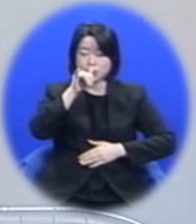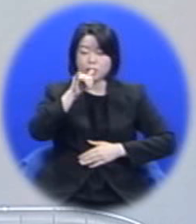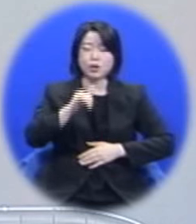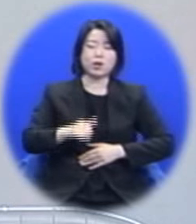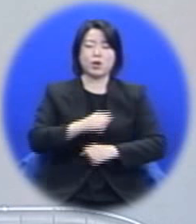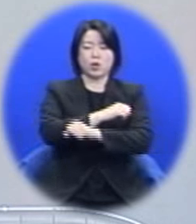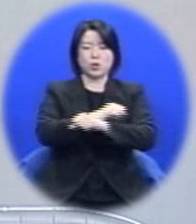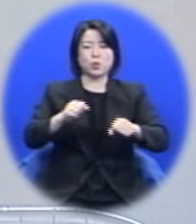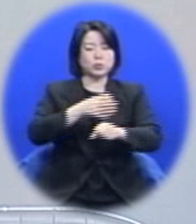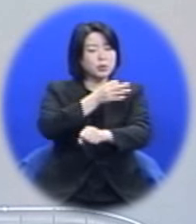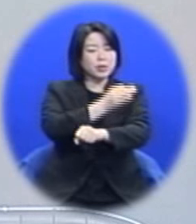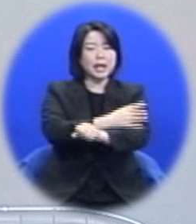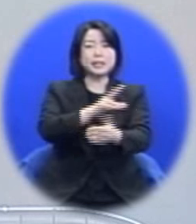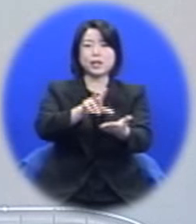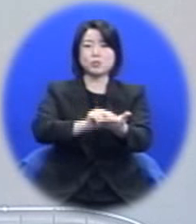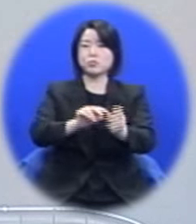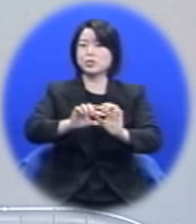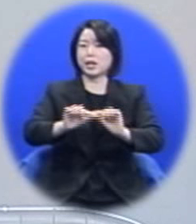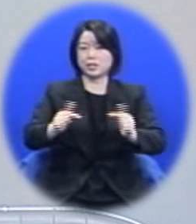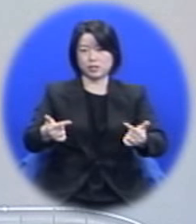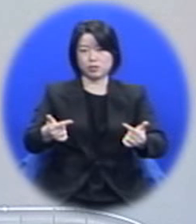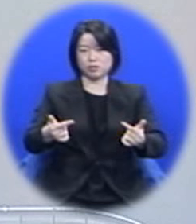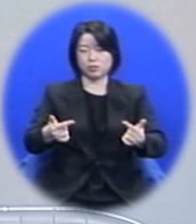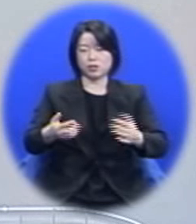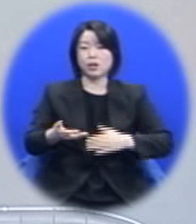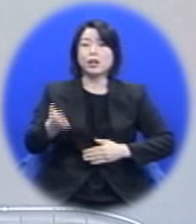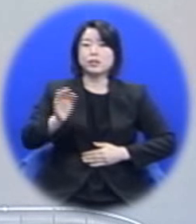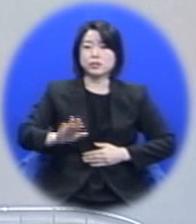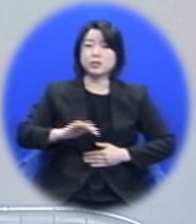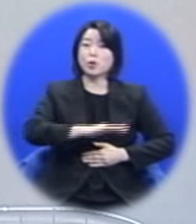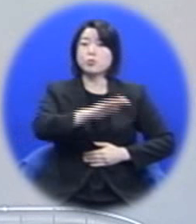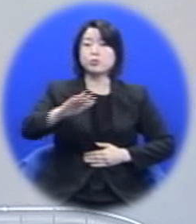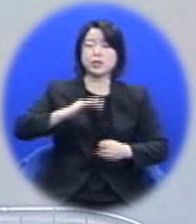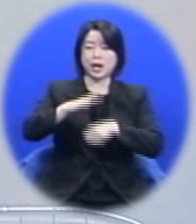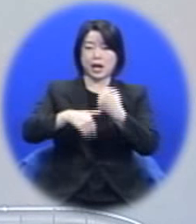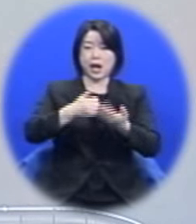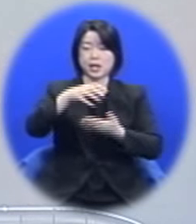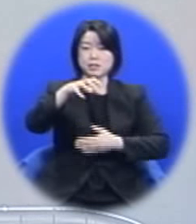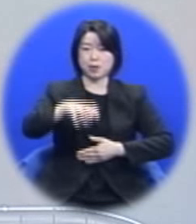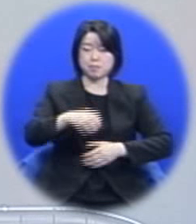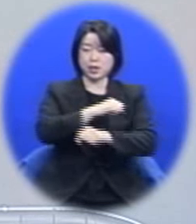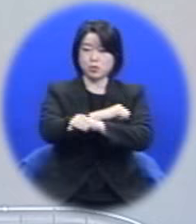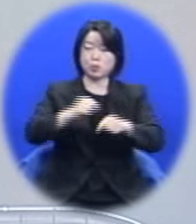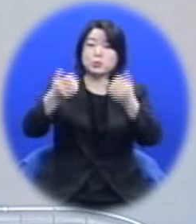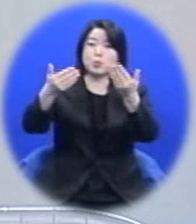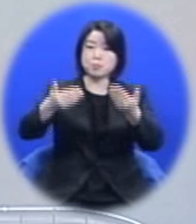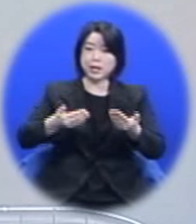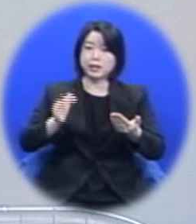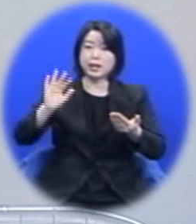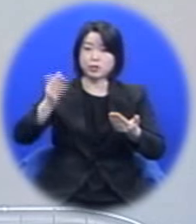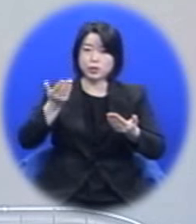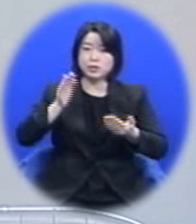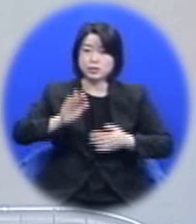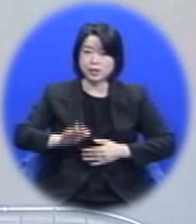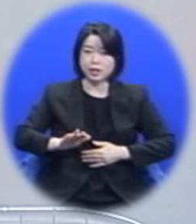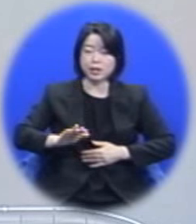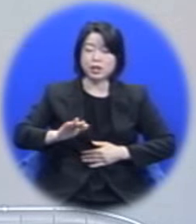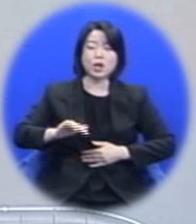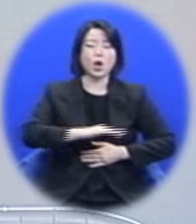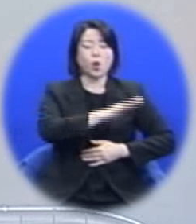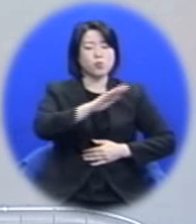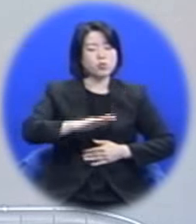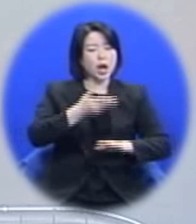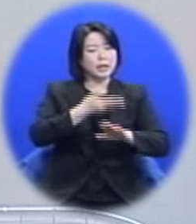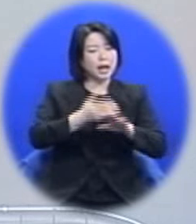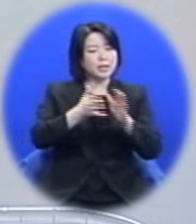문제가 아닙니다. 그런데 우리가 하나님 앞에 용서를 받아야 되는데 우리가 다른 사람을 용서해 준 것